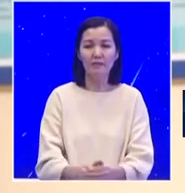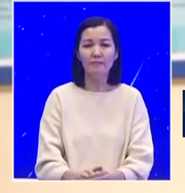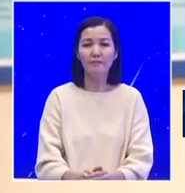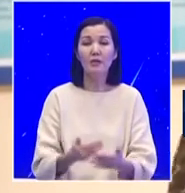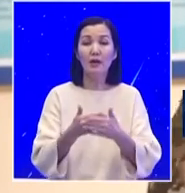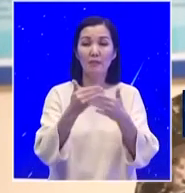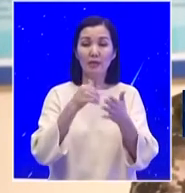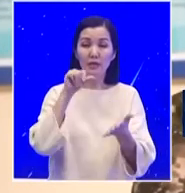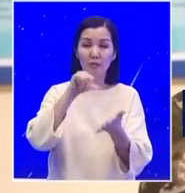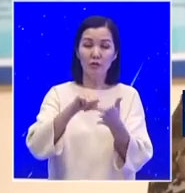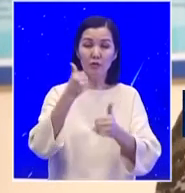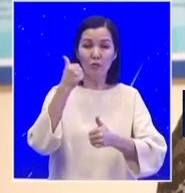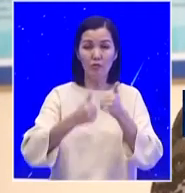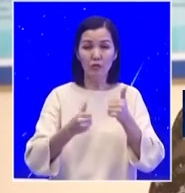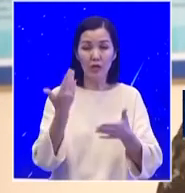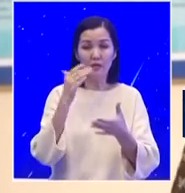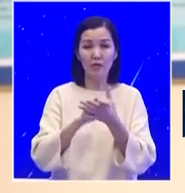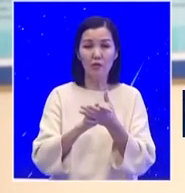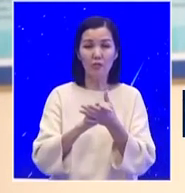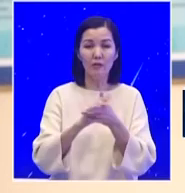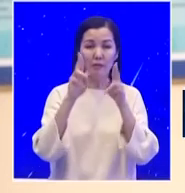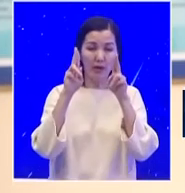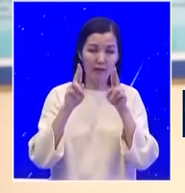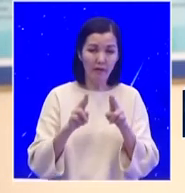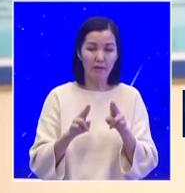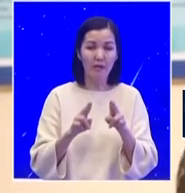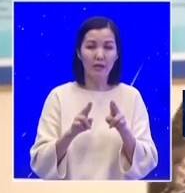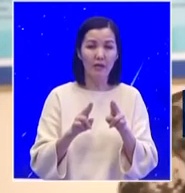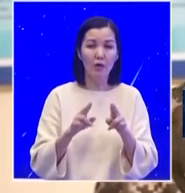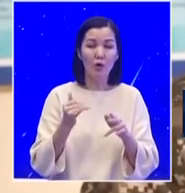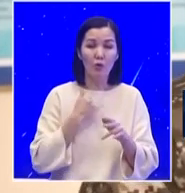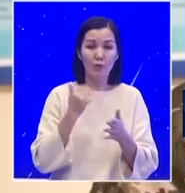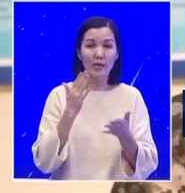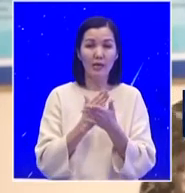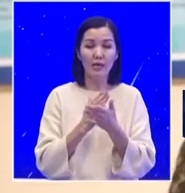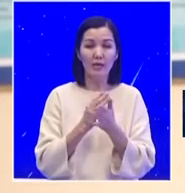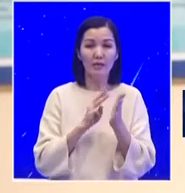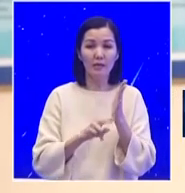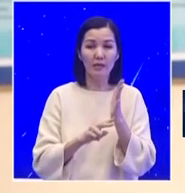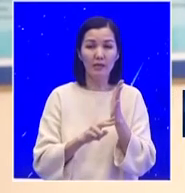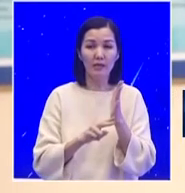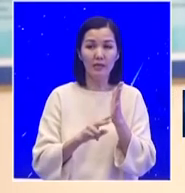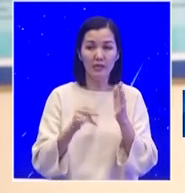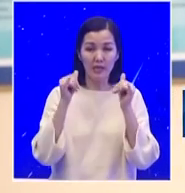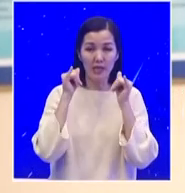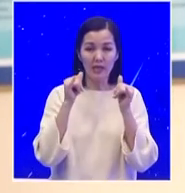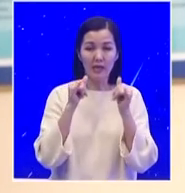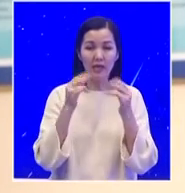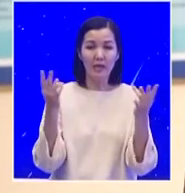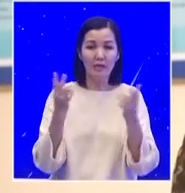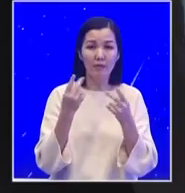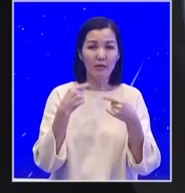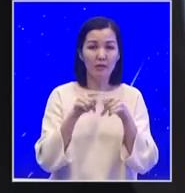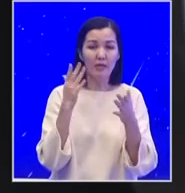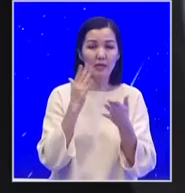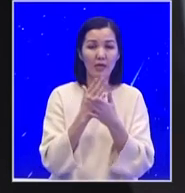Перед тем, как участвовать в конкурсе, я ознакомился с критериями и правилами. У меня есть более 70 голов скота, имеется вся необходимая